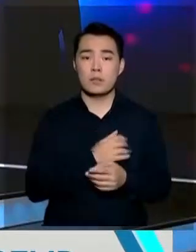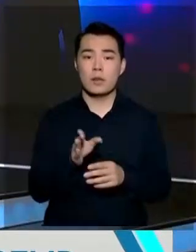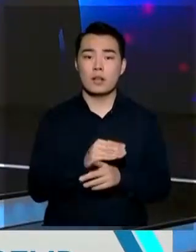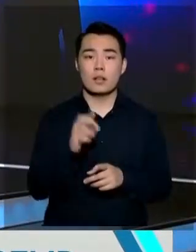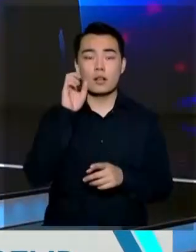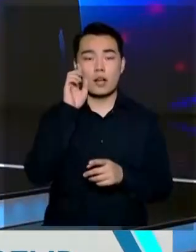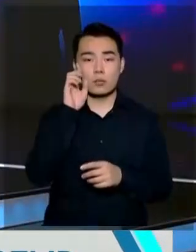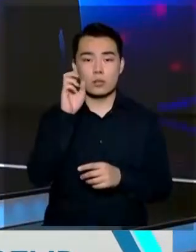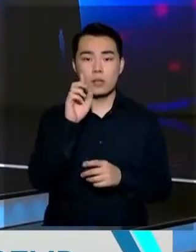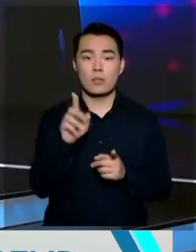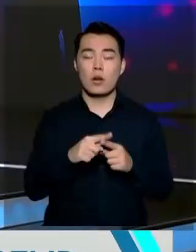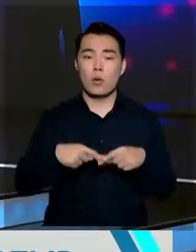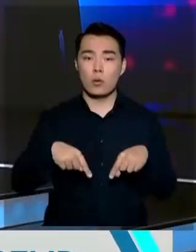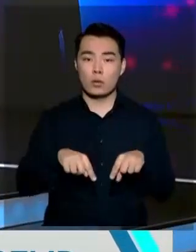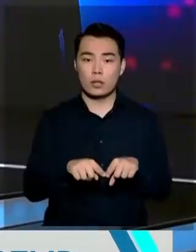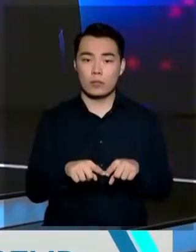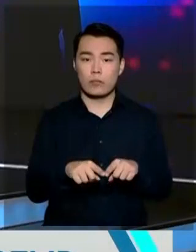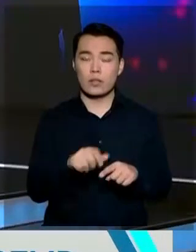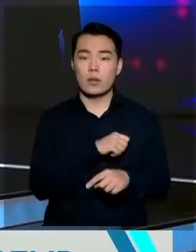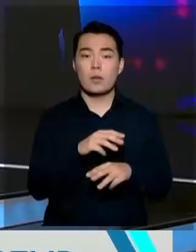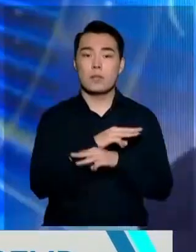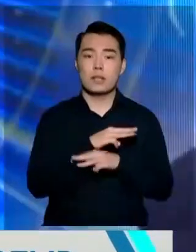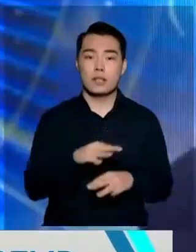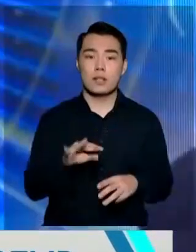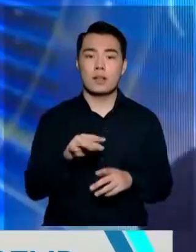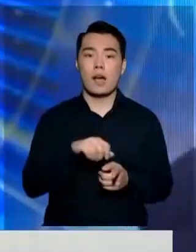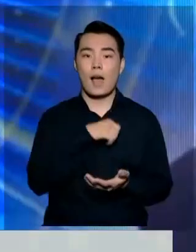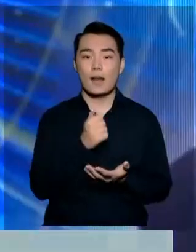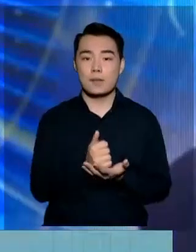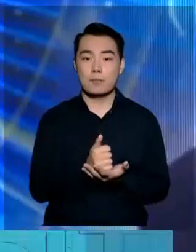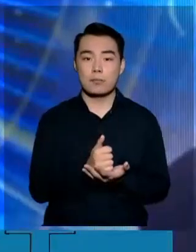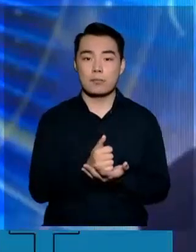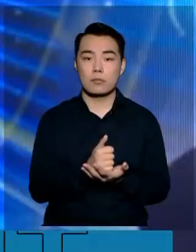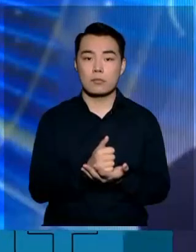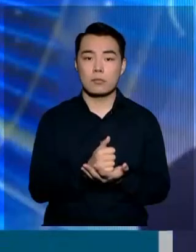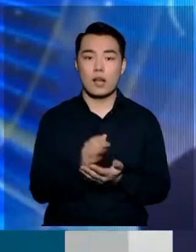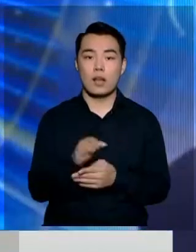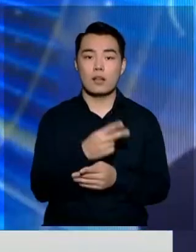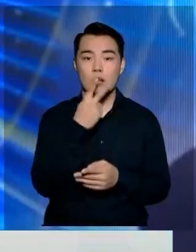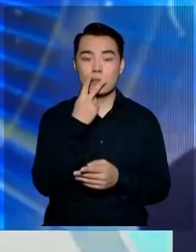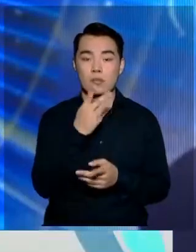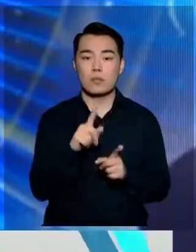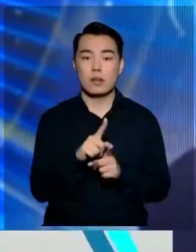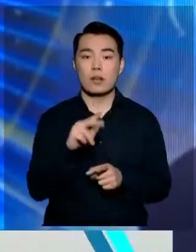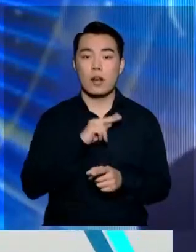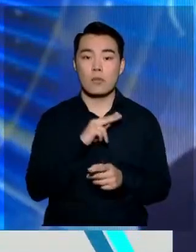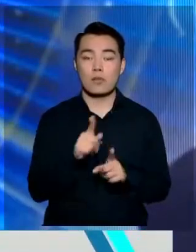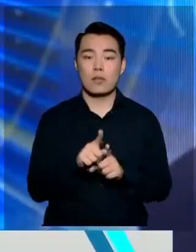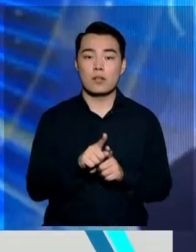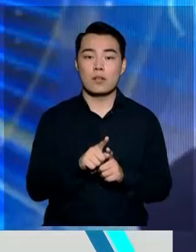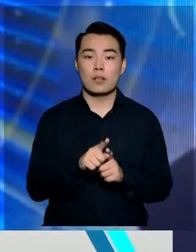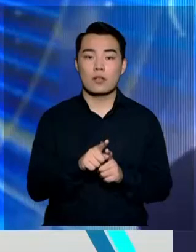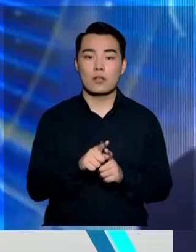мемлекеттік органдармен, мысалы, министрліктермен, немесе әкімшіліктермен көрсетіп қызметтерді, біз енді бір жерге